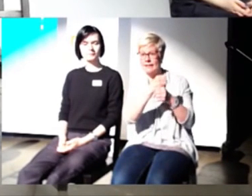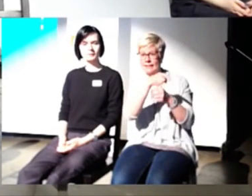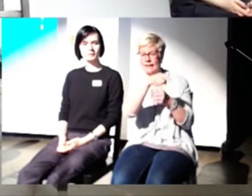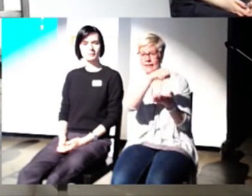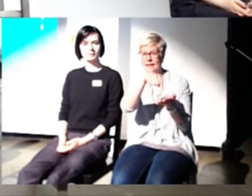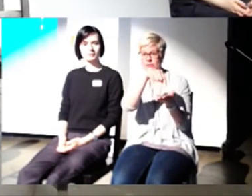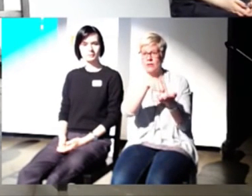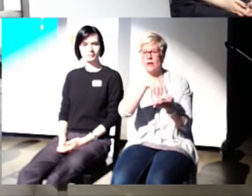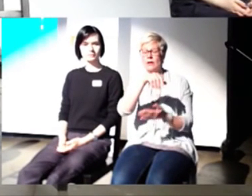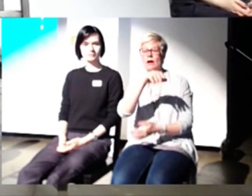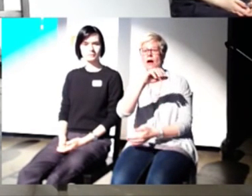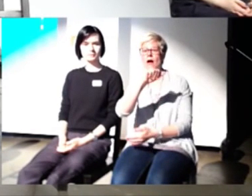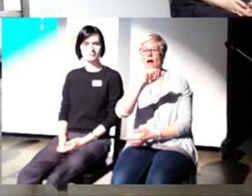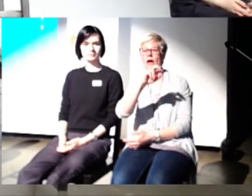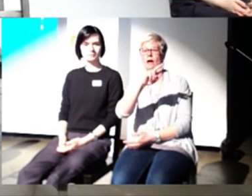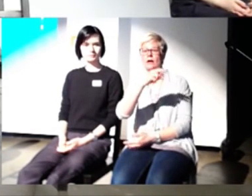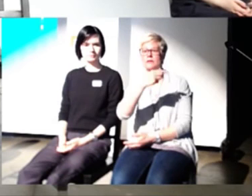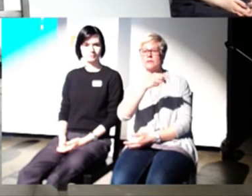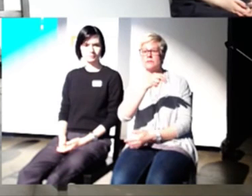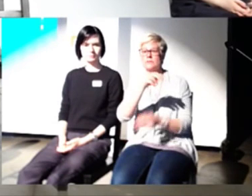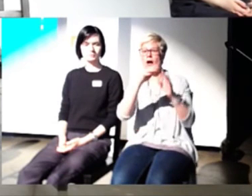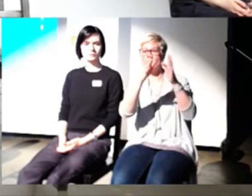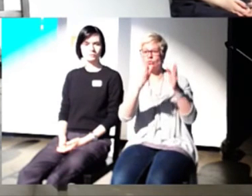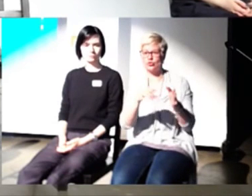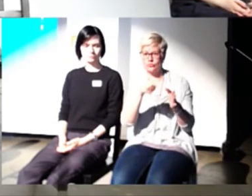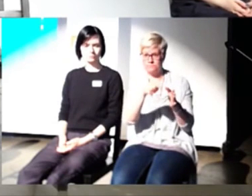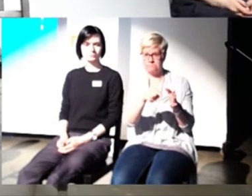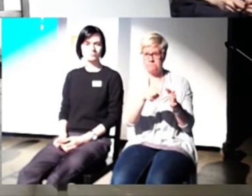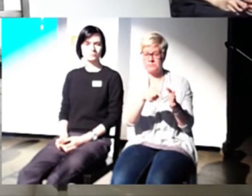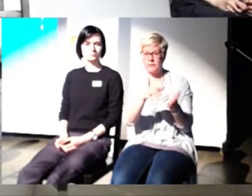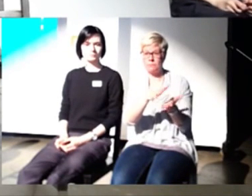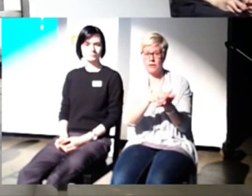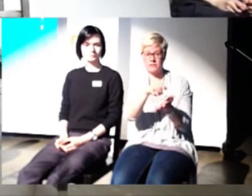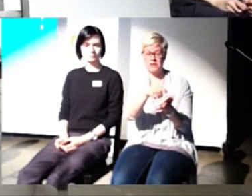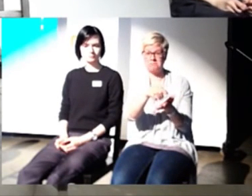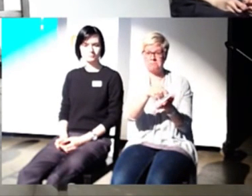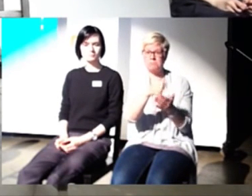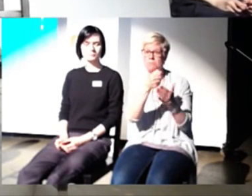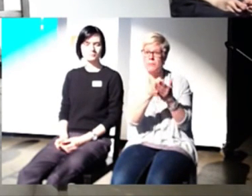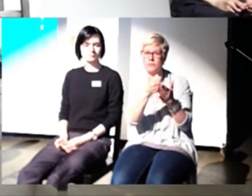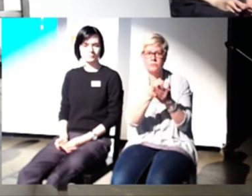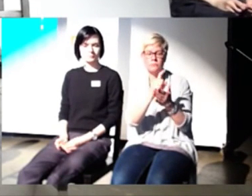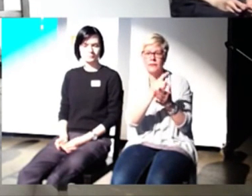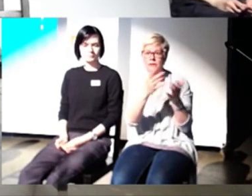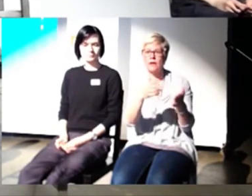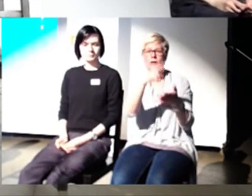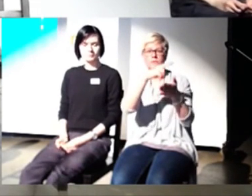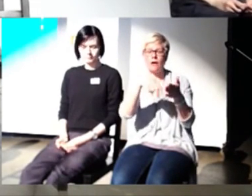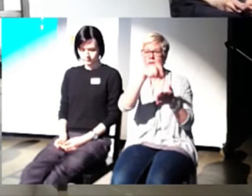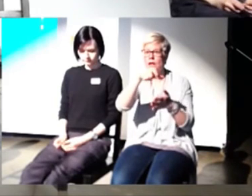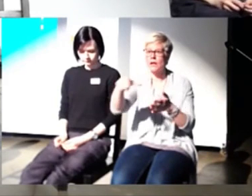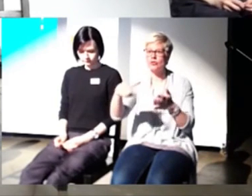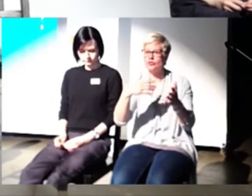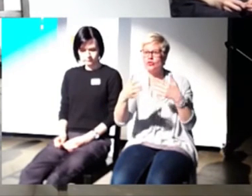brittikeskuksen The Art House -taidetalo, niin kyllä siellä on panostettu siihen, että siellä on niitä taiteilijoita töissä,